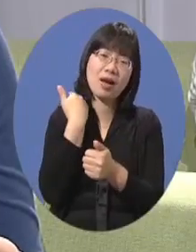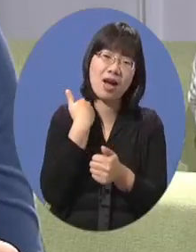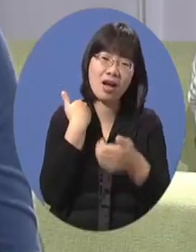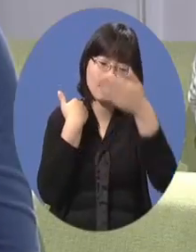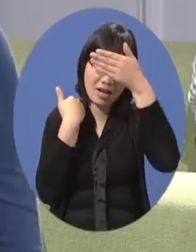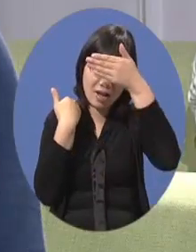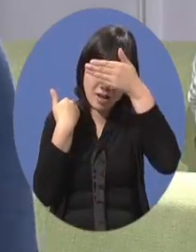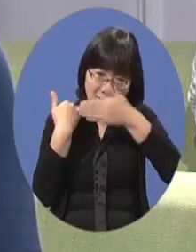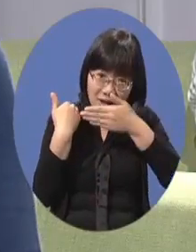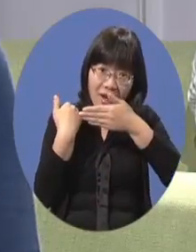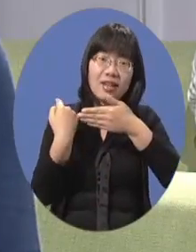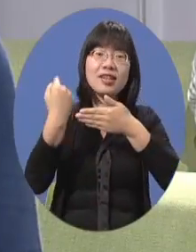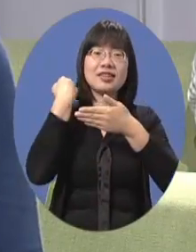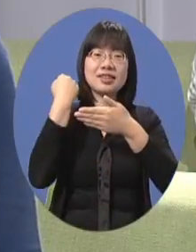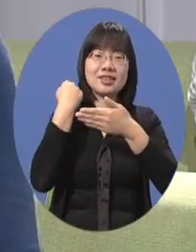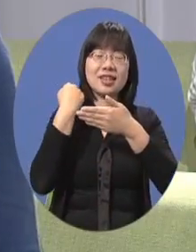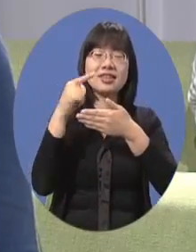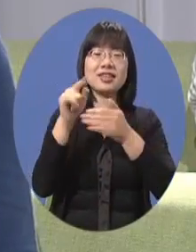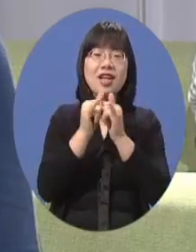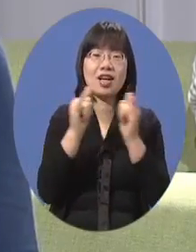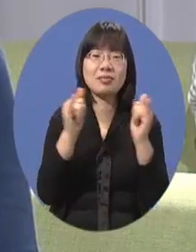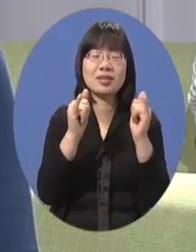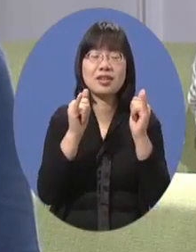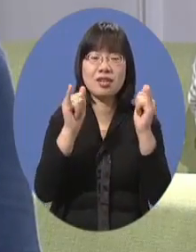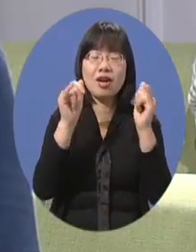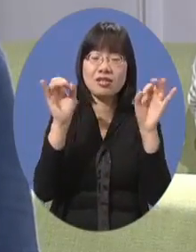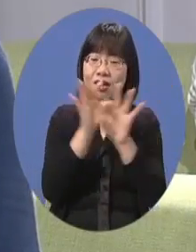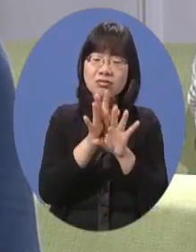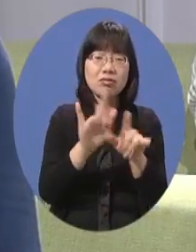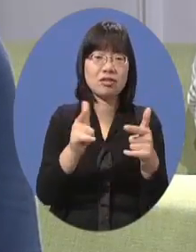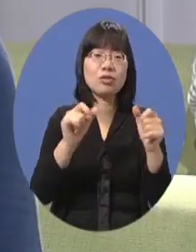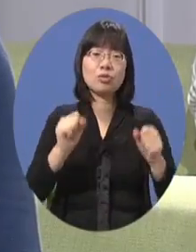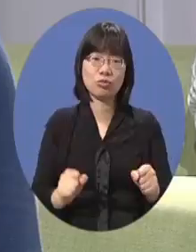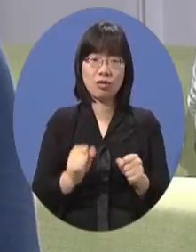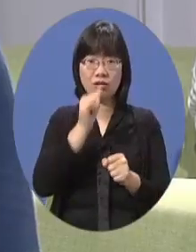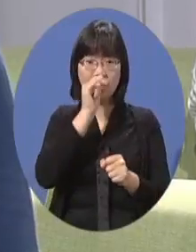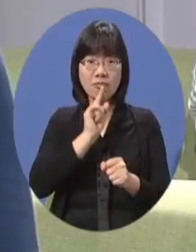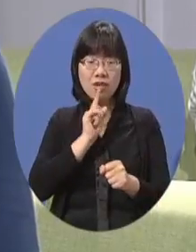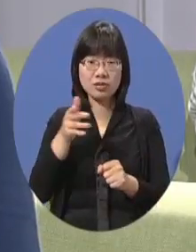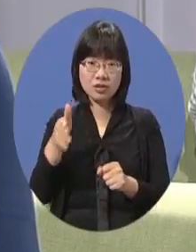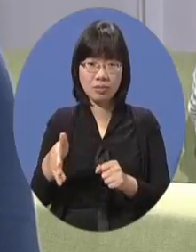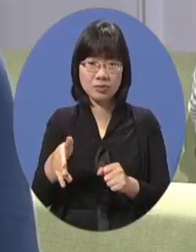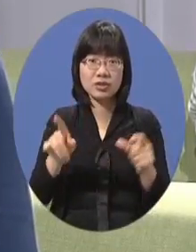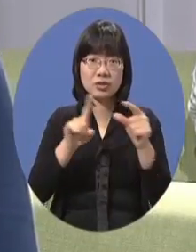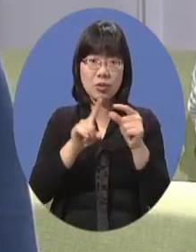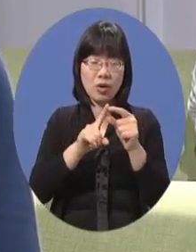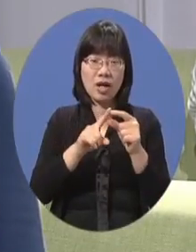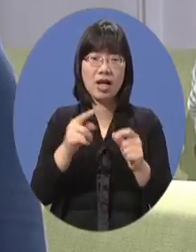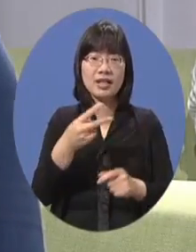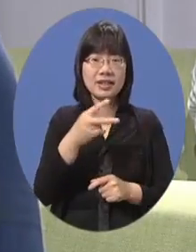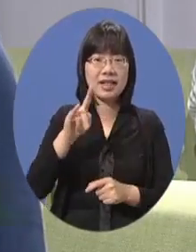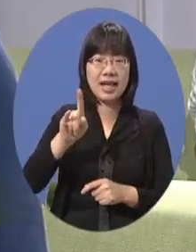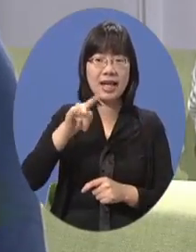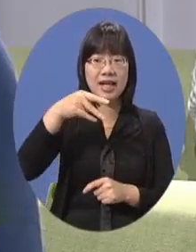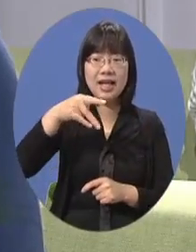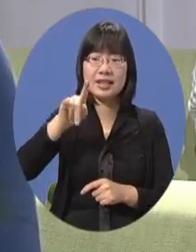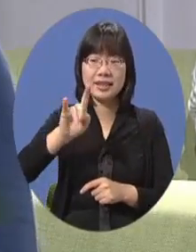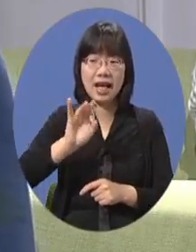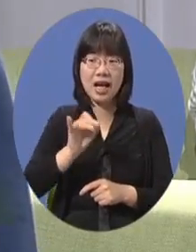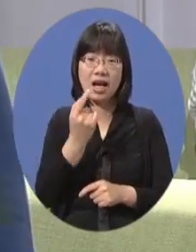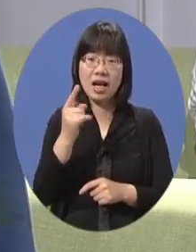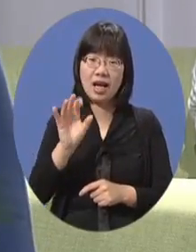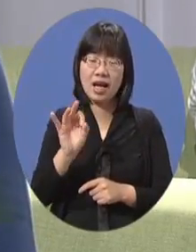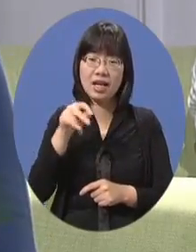없어지지 않고 존재하고 있네. 그런 기억력을 향상시켜줍니다. 그게 바로 좀 전문용어로 대상항상성이라고 하는데요.